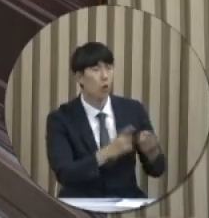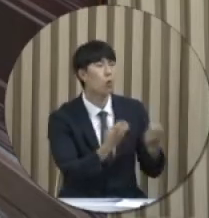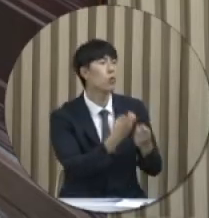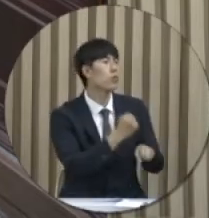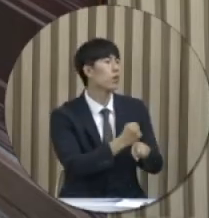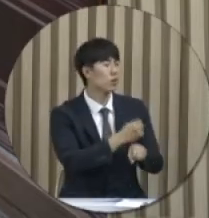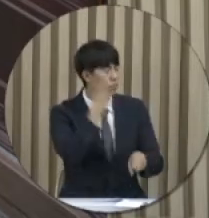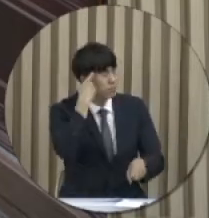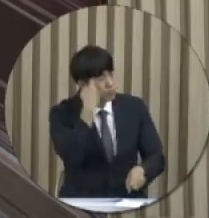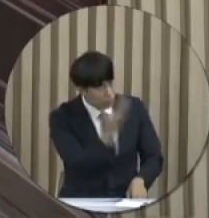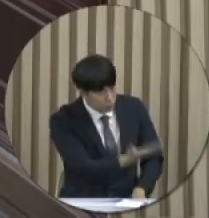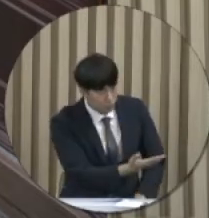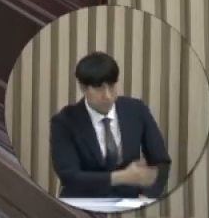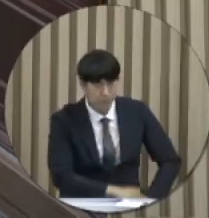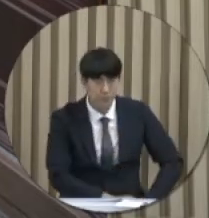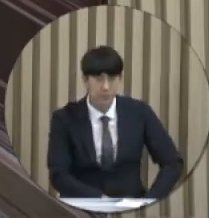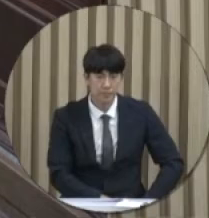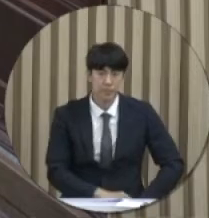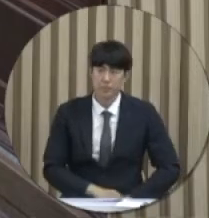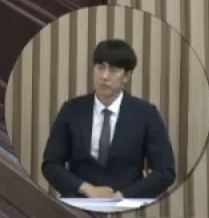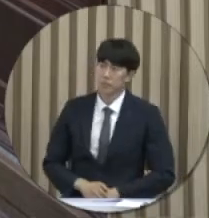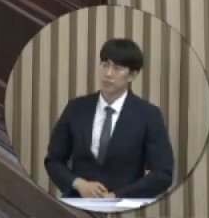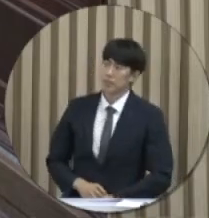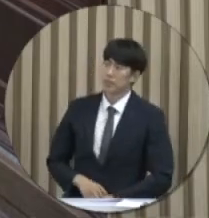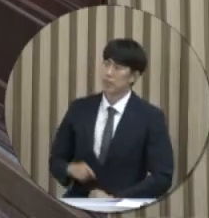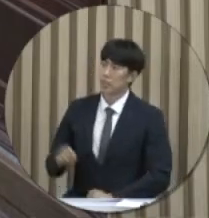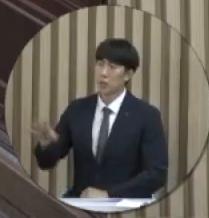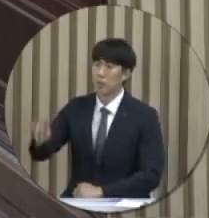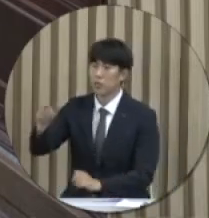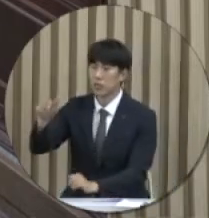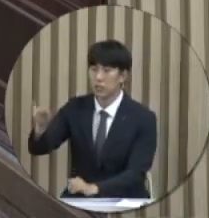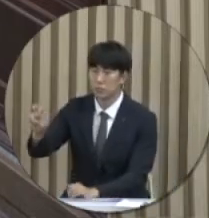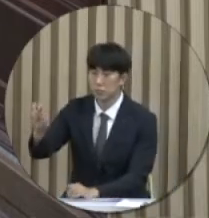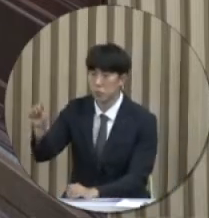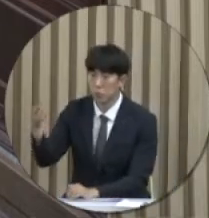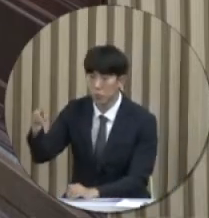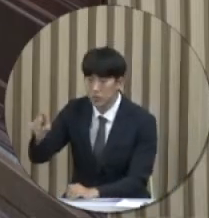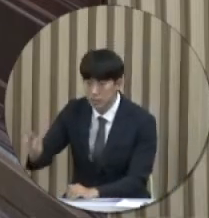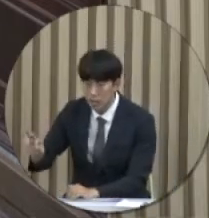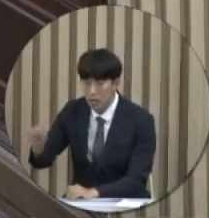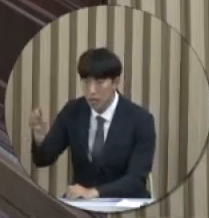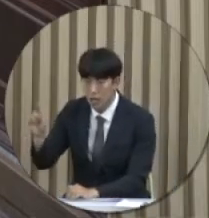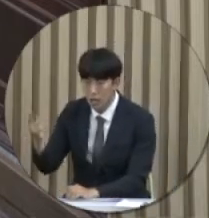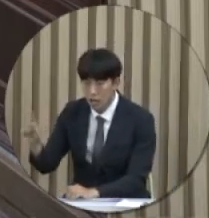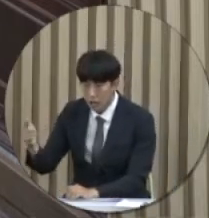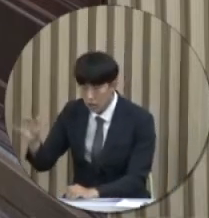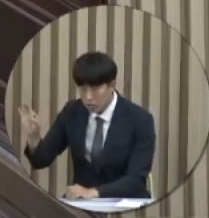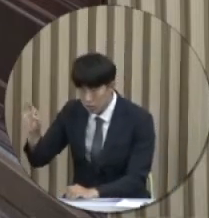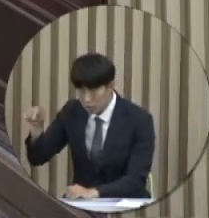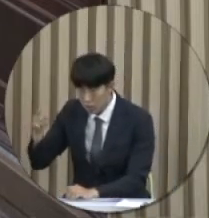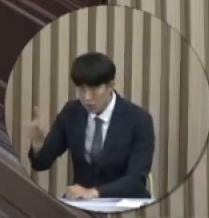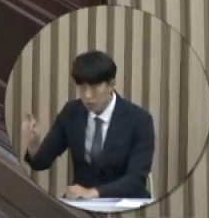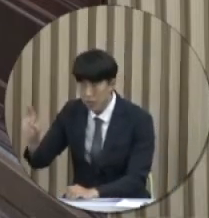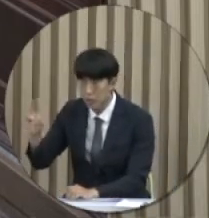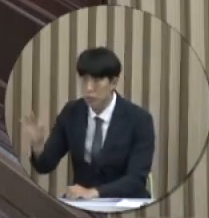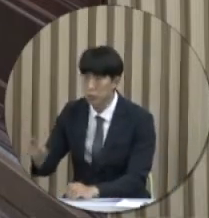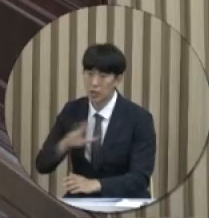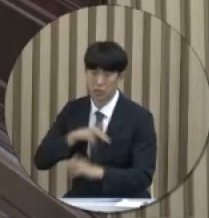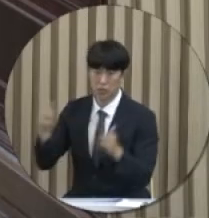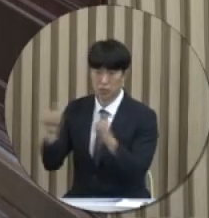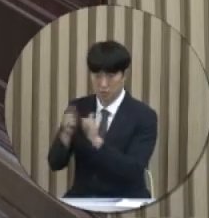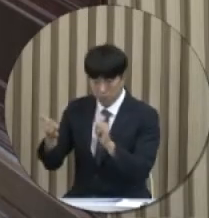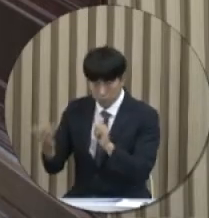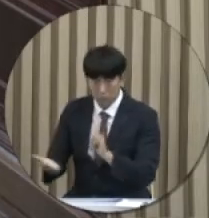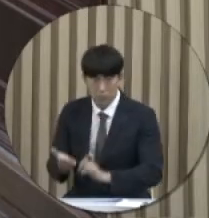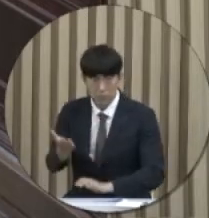부분을 묻는 질문인 것 같습니다. 그거는 먼저도 김효상 의원이나 황강용 의원이나 우리 그쪽에 의원님들께서 박연숙